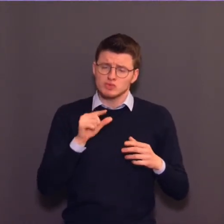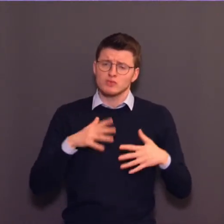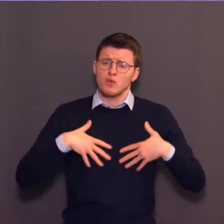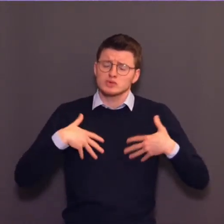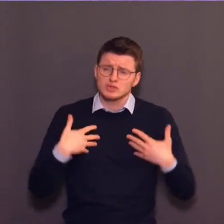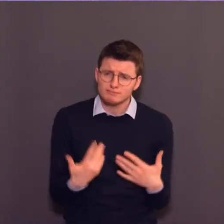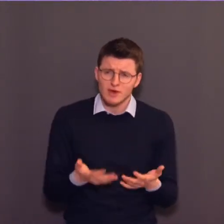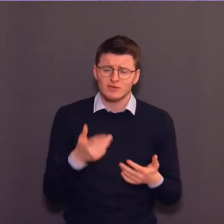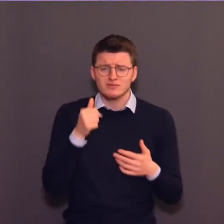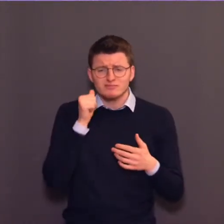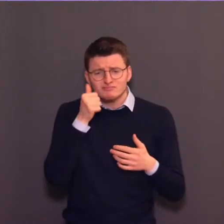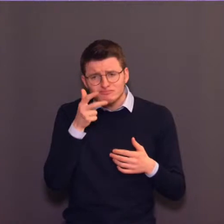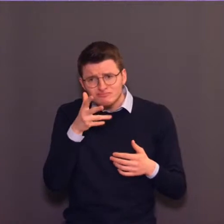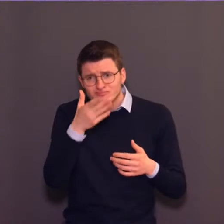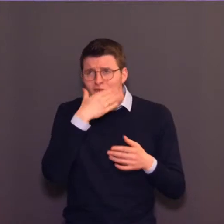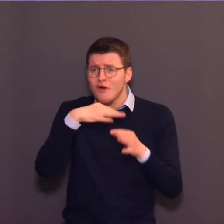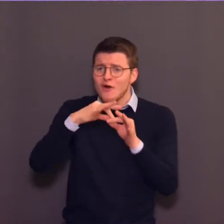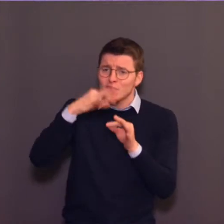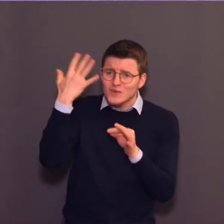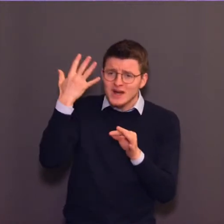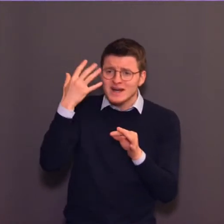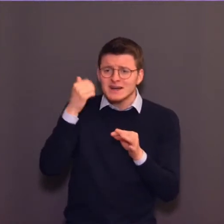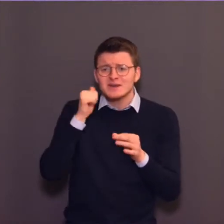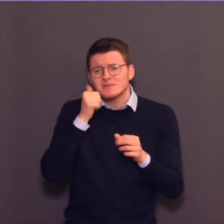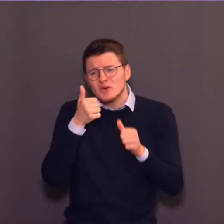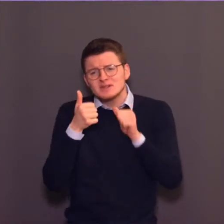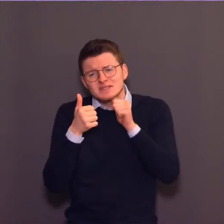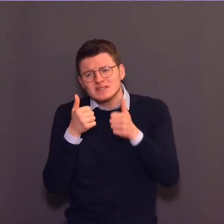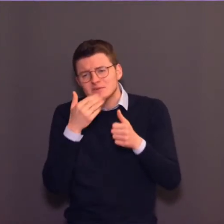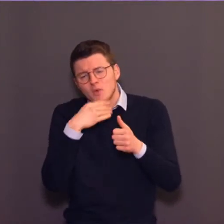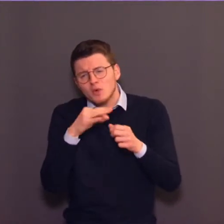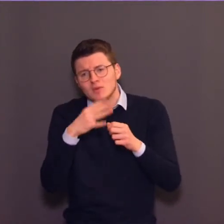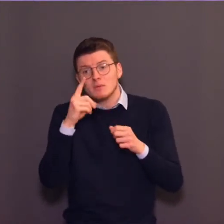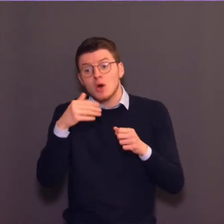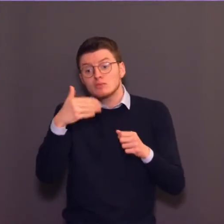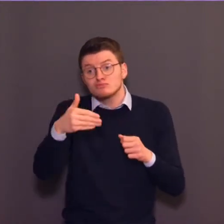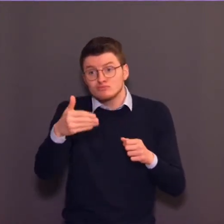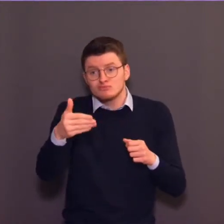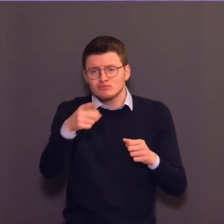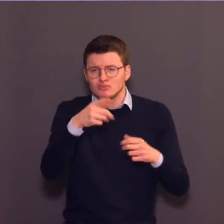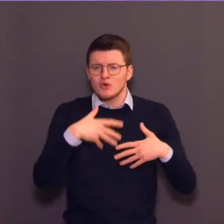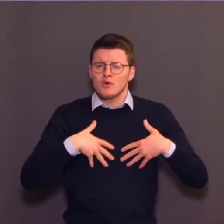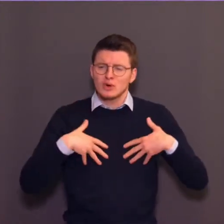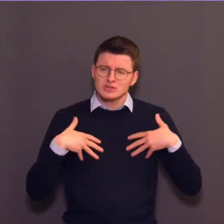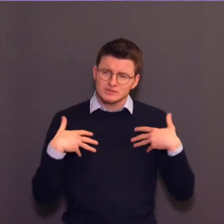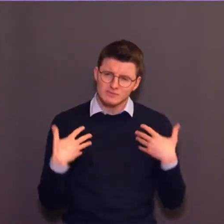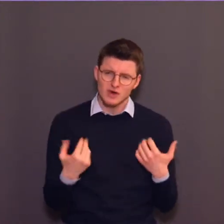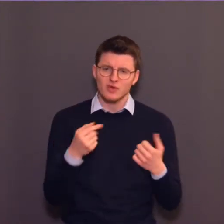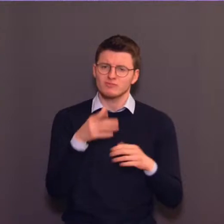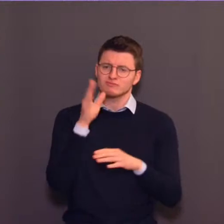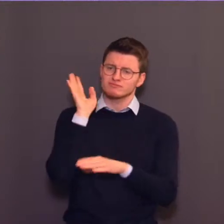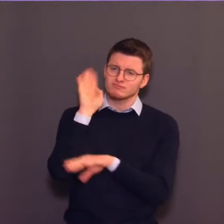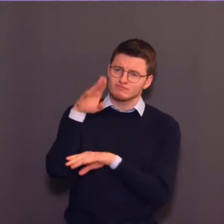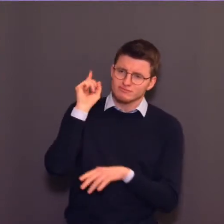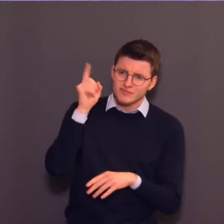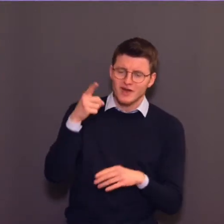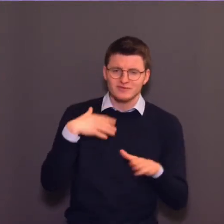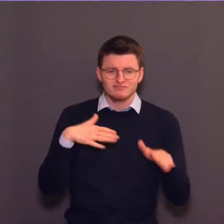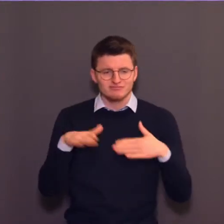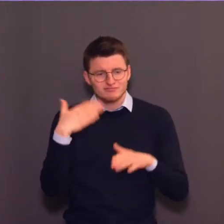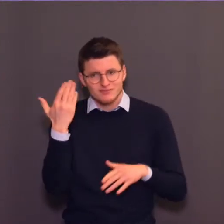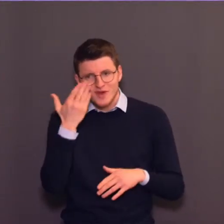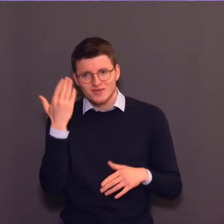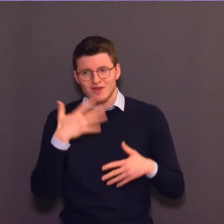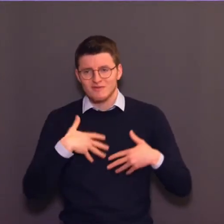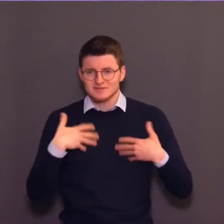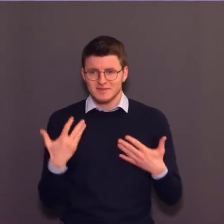komende dagen mooi weer. Ideaal om erop uit te trekken, want voor alle duidelijkheid, niet-essentiële verplaatsingen in het